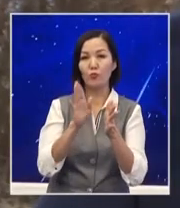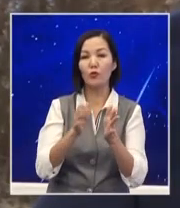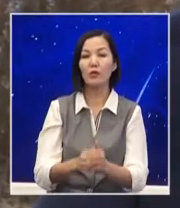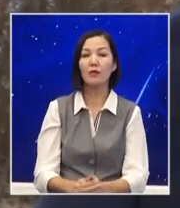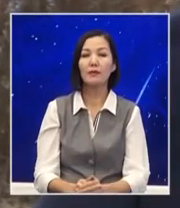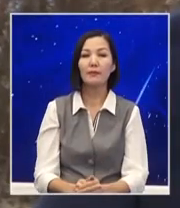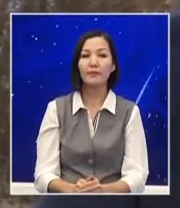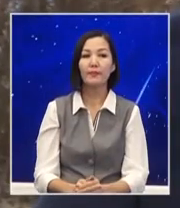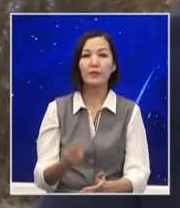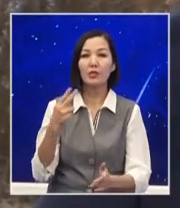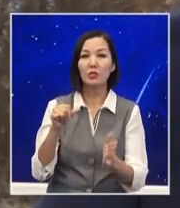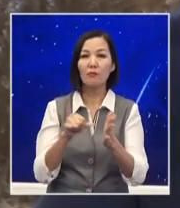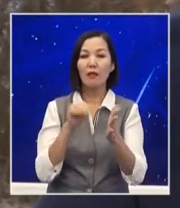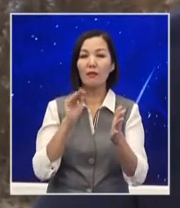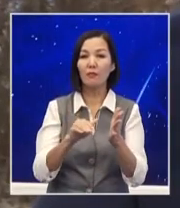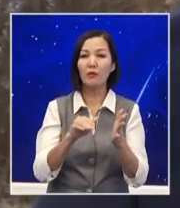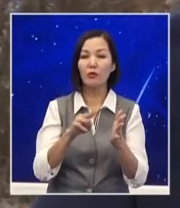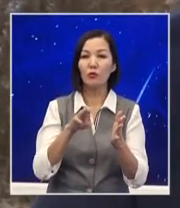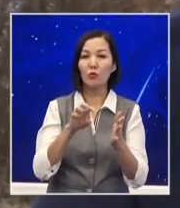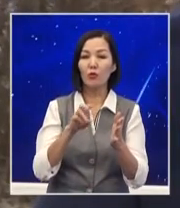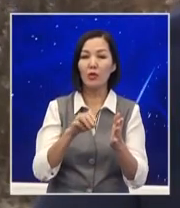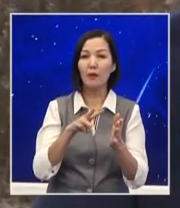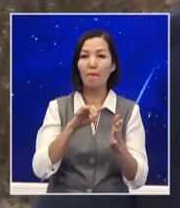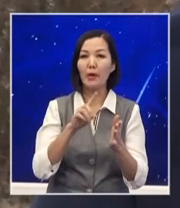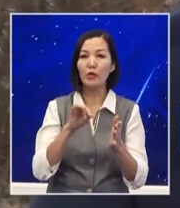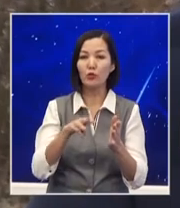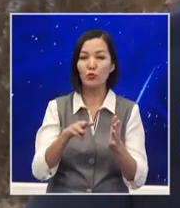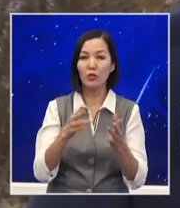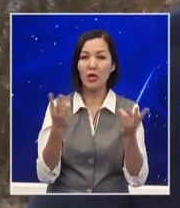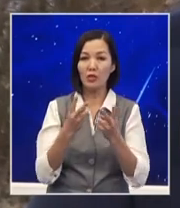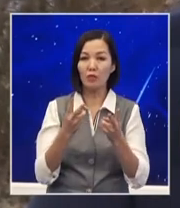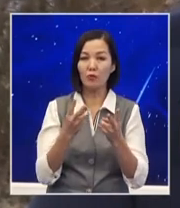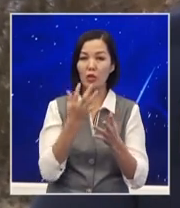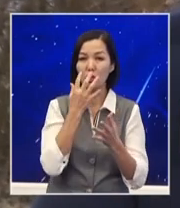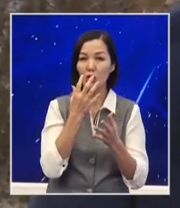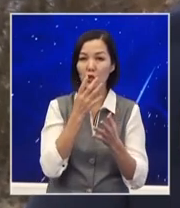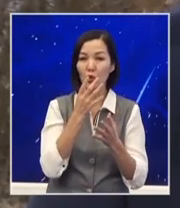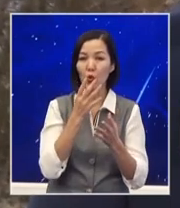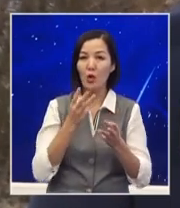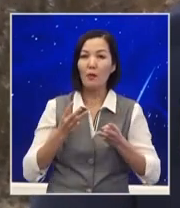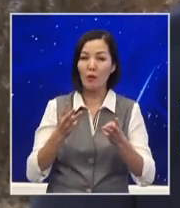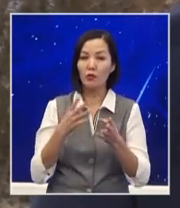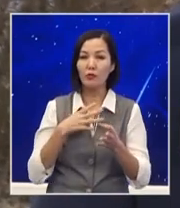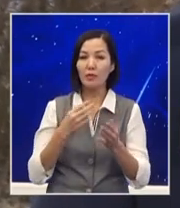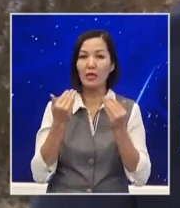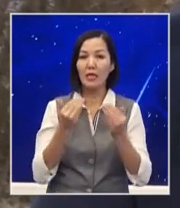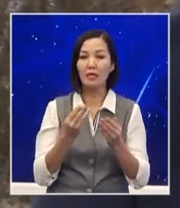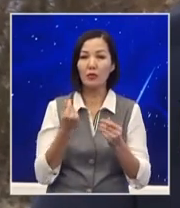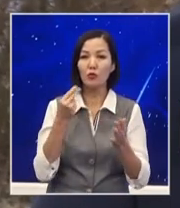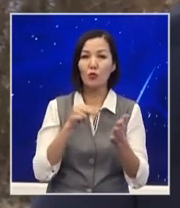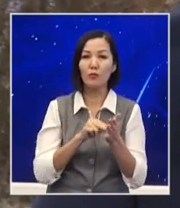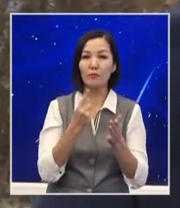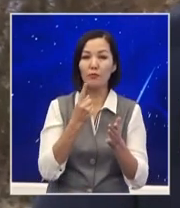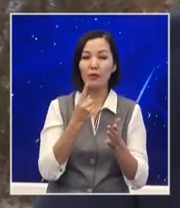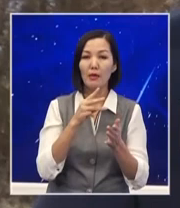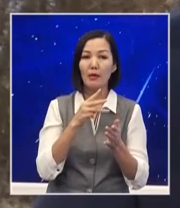дейін 26 мың тонна мазут қажет ететін болатын болды. Жылыту маусымына. Ал енді ол мазуттың бағасы бүгінгі таңда